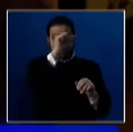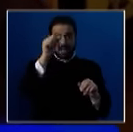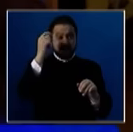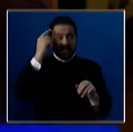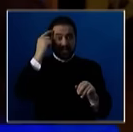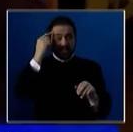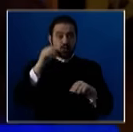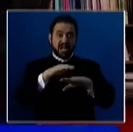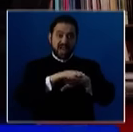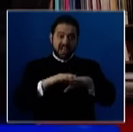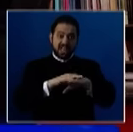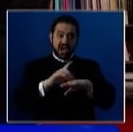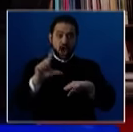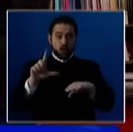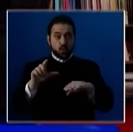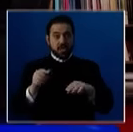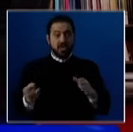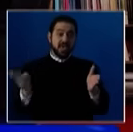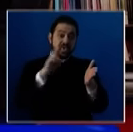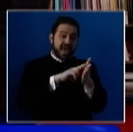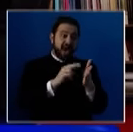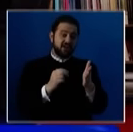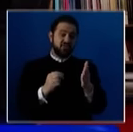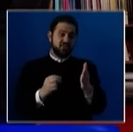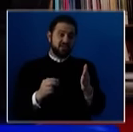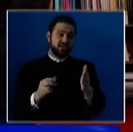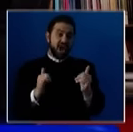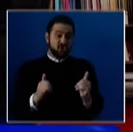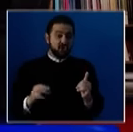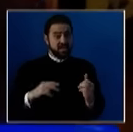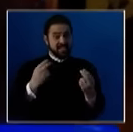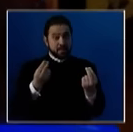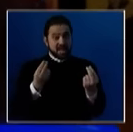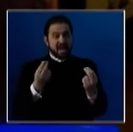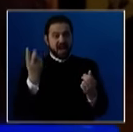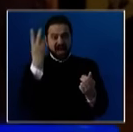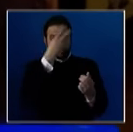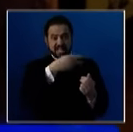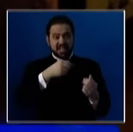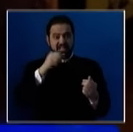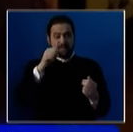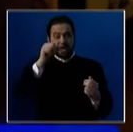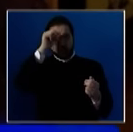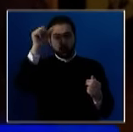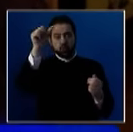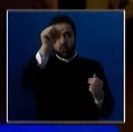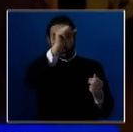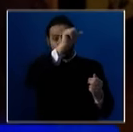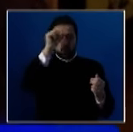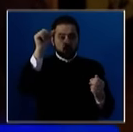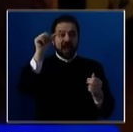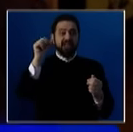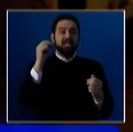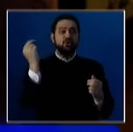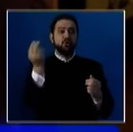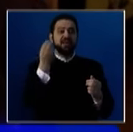Lui, în iertarea Lui, înseamnă iarăși că L-ai înțeles pe Tată, înseamnă că ai înțeles că iubirea asta a